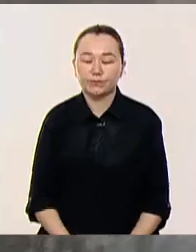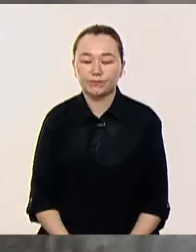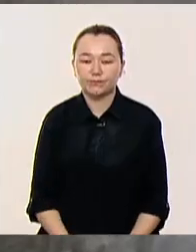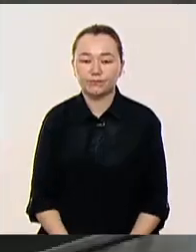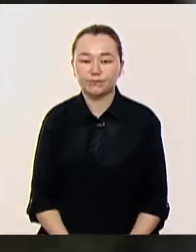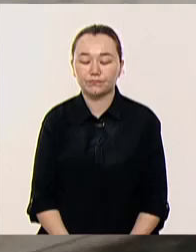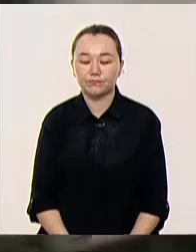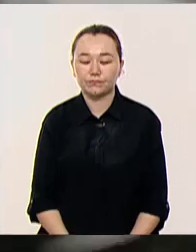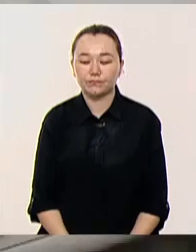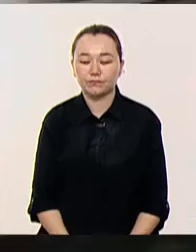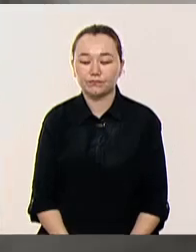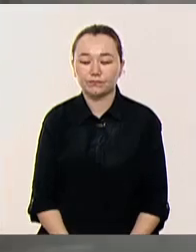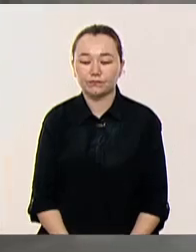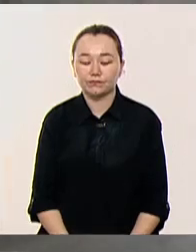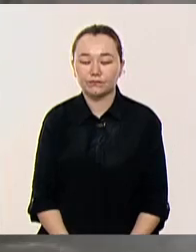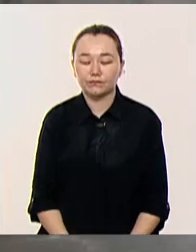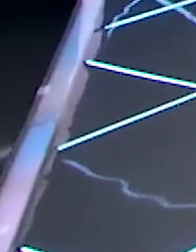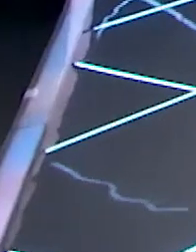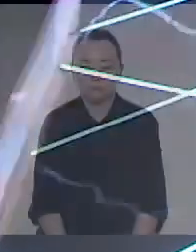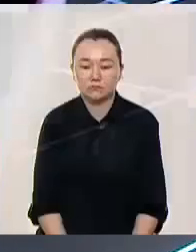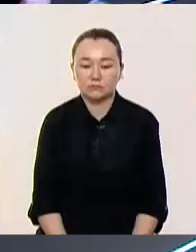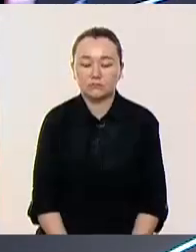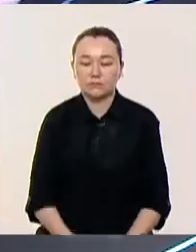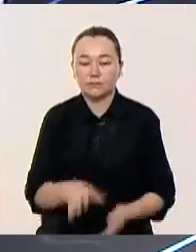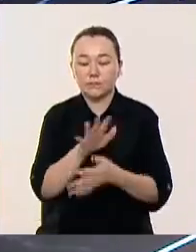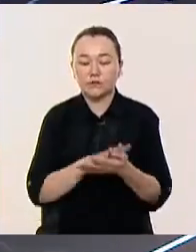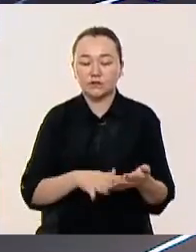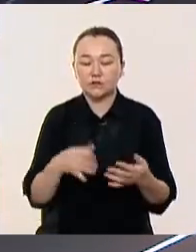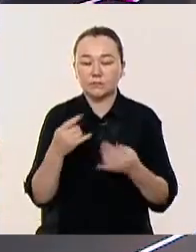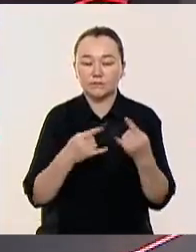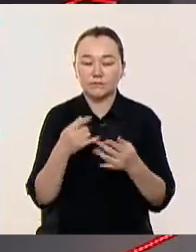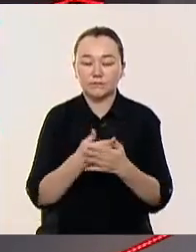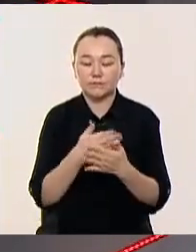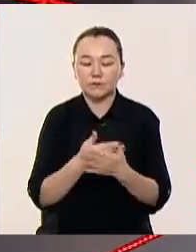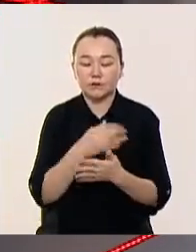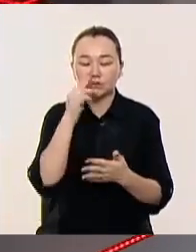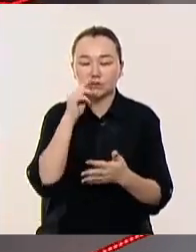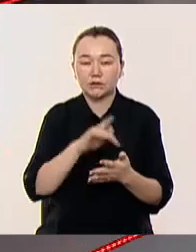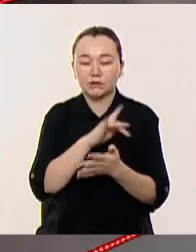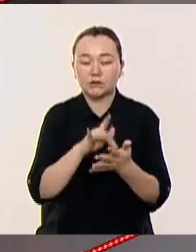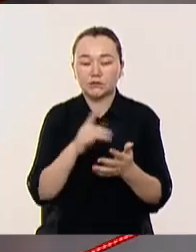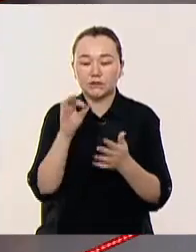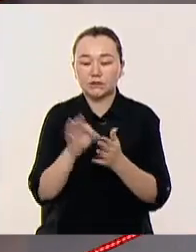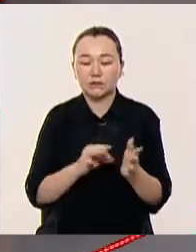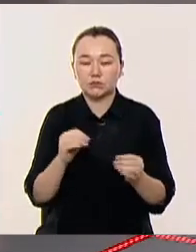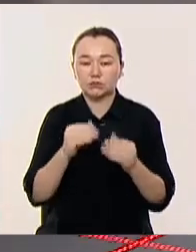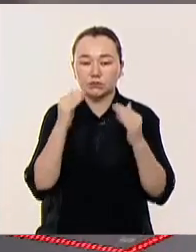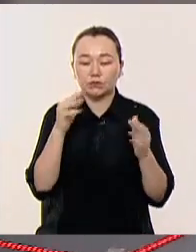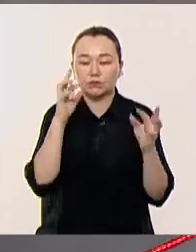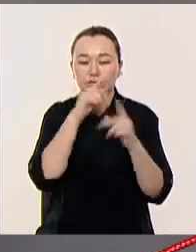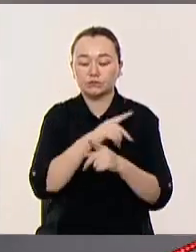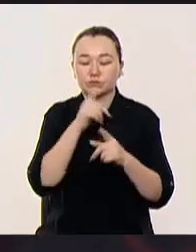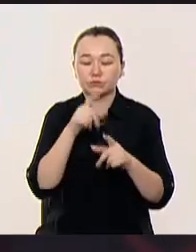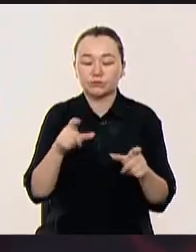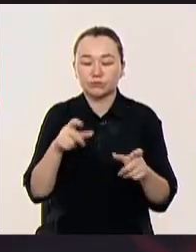Шаппо, Елена Досова, Информбюро, Костанай. Продолжаем эфир. В Шымкенте резко увеличилось число отравившихся